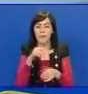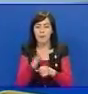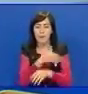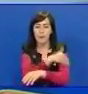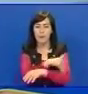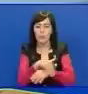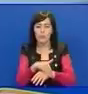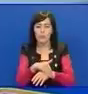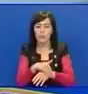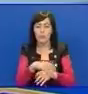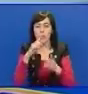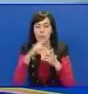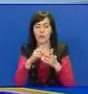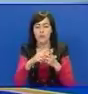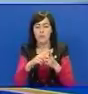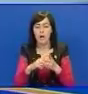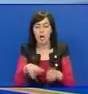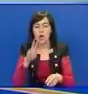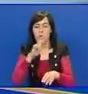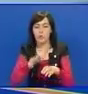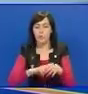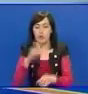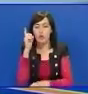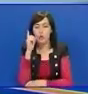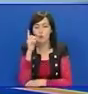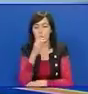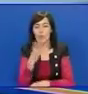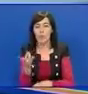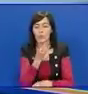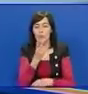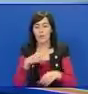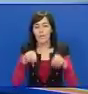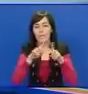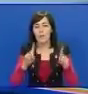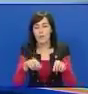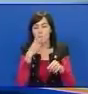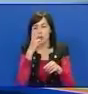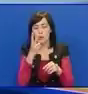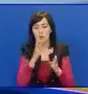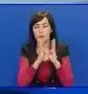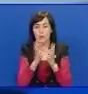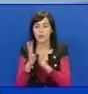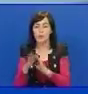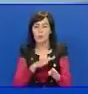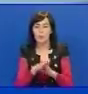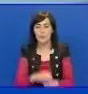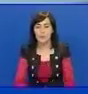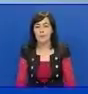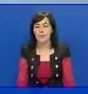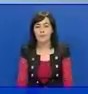көшелерінің қиылыстарында жол патрульдік полиция қызметкерлерінің көлік ағымын қолмен реттеу ұйымдастырылсын.